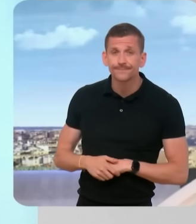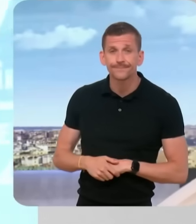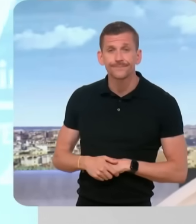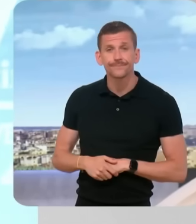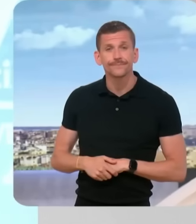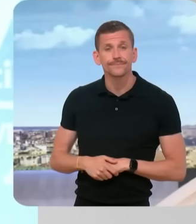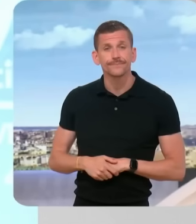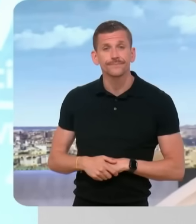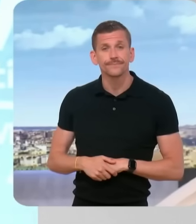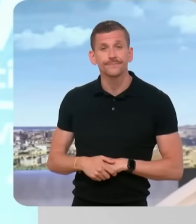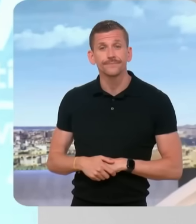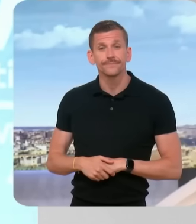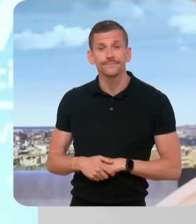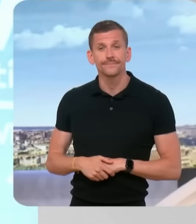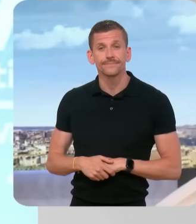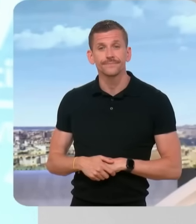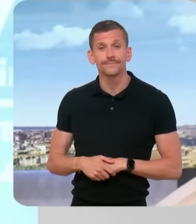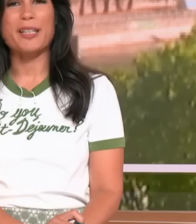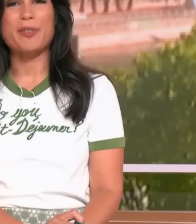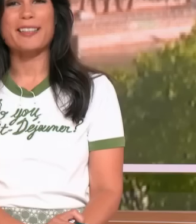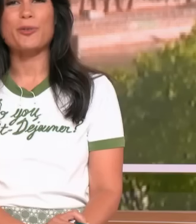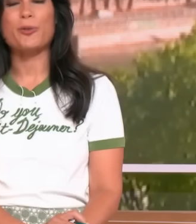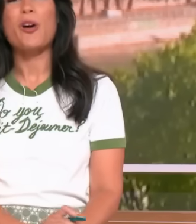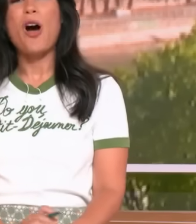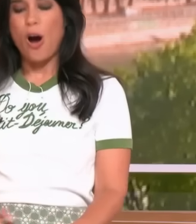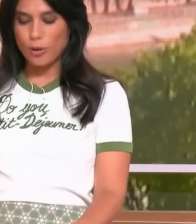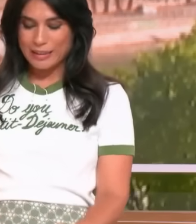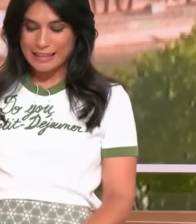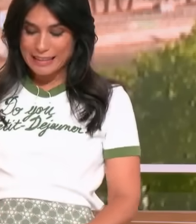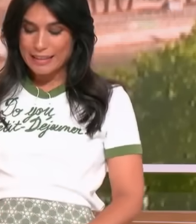Télématin. Merci beaucoup. Merci beaucoup à tous les deux. Merci aussi à Vivien Fourvieille pour la traduction en langue des signes.